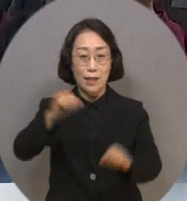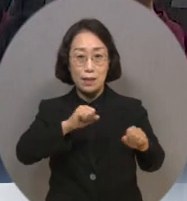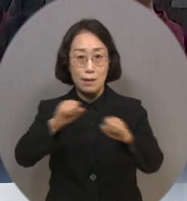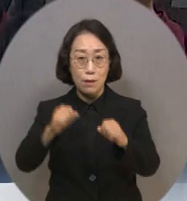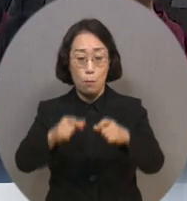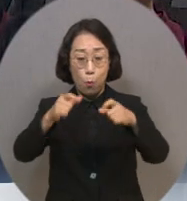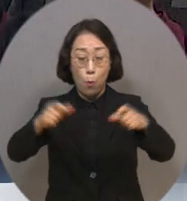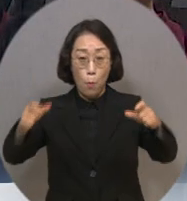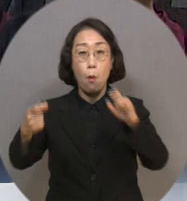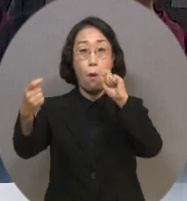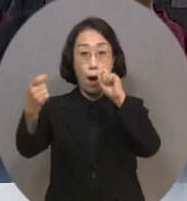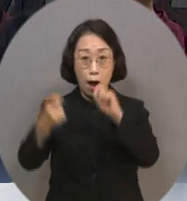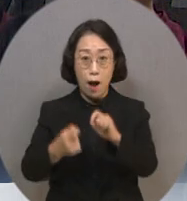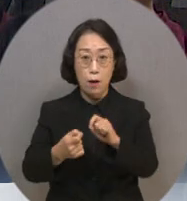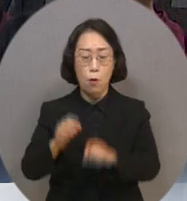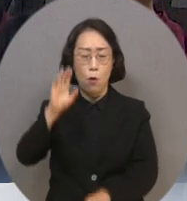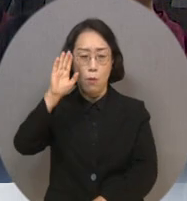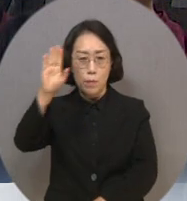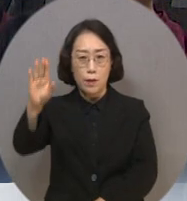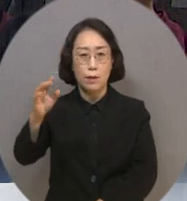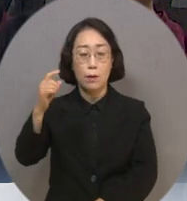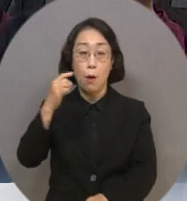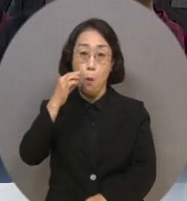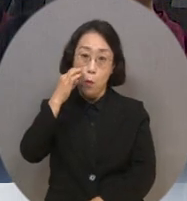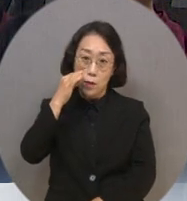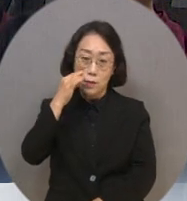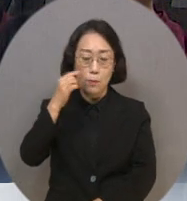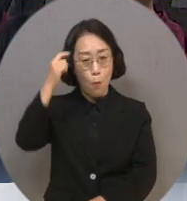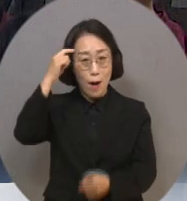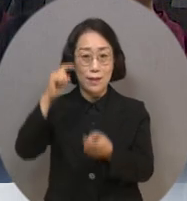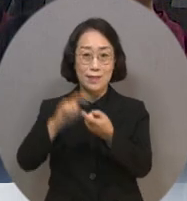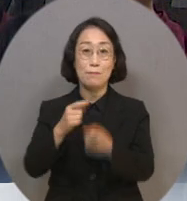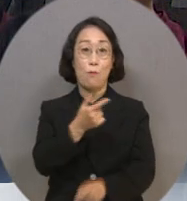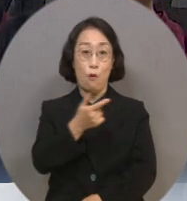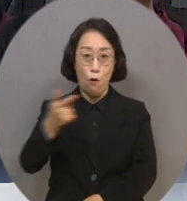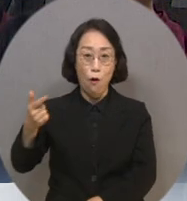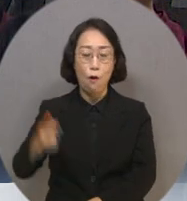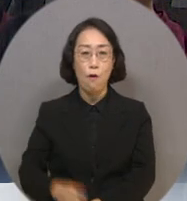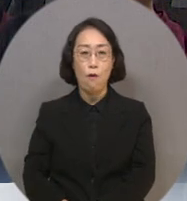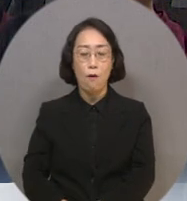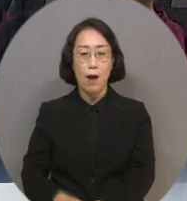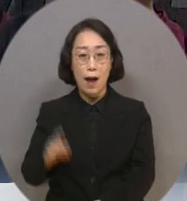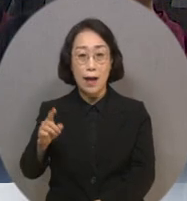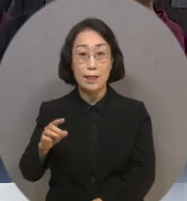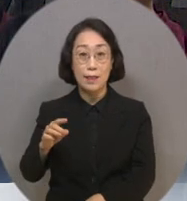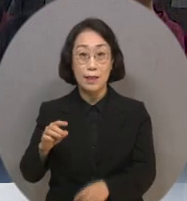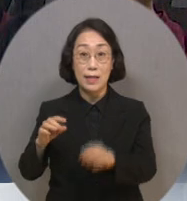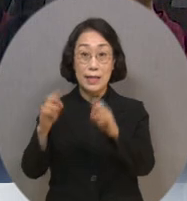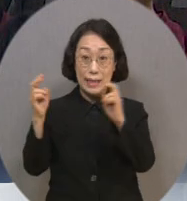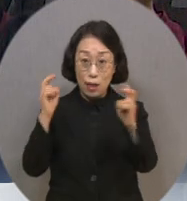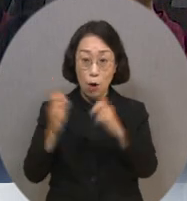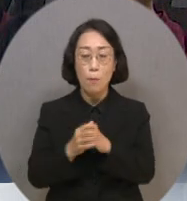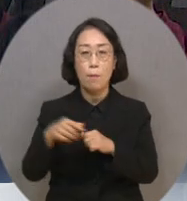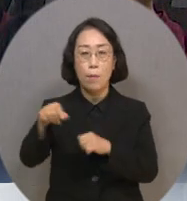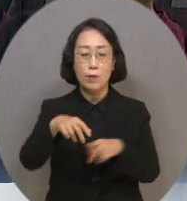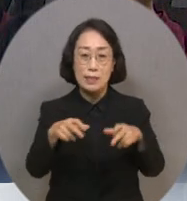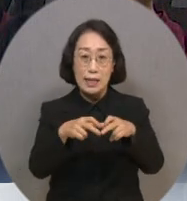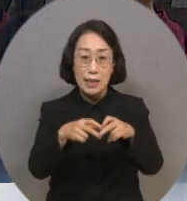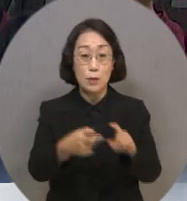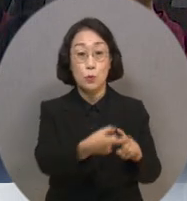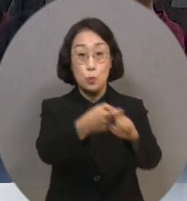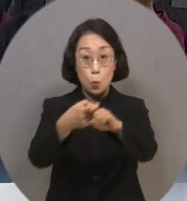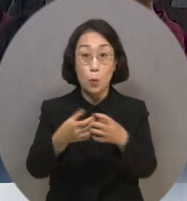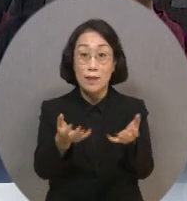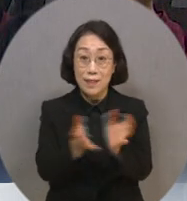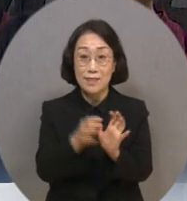앞두고 변화될 미래에 대한 관심이 높아지고 있습니다. 국내의 한 이동통신사와 한국장애인단체